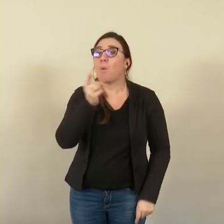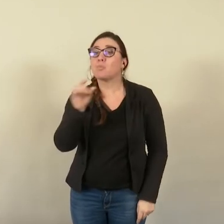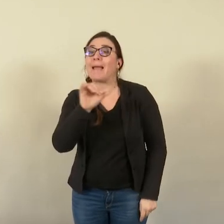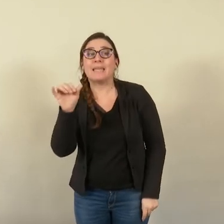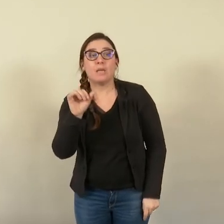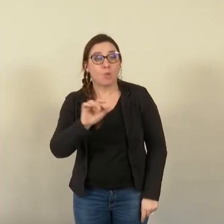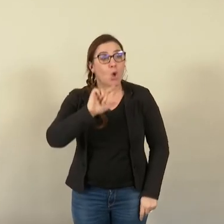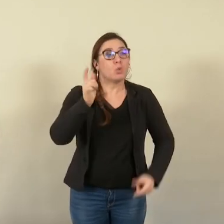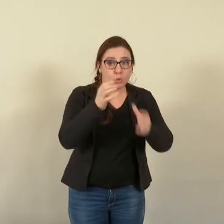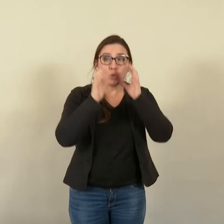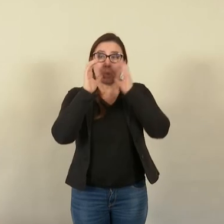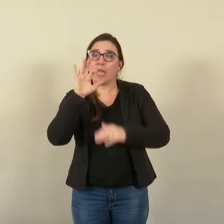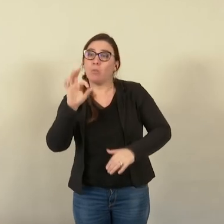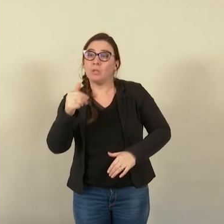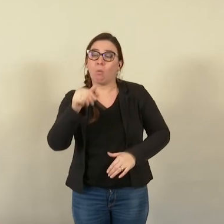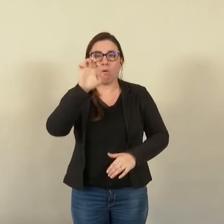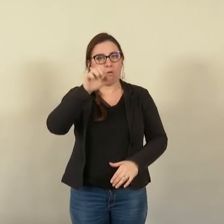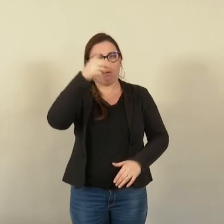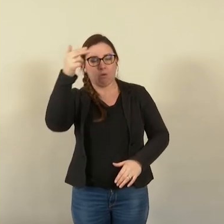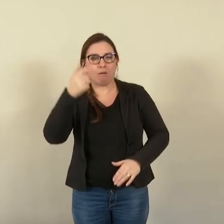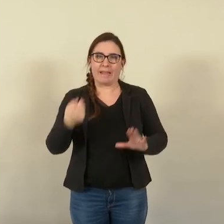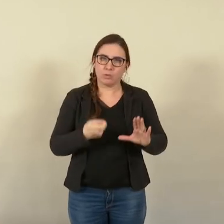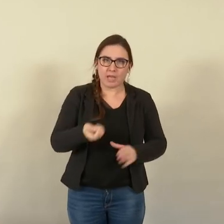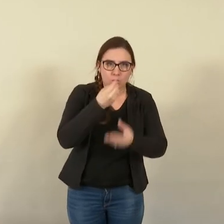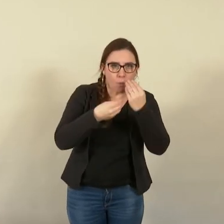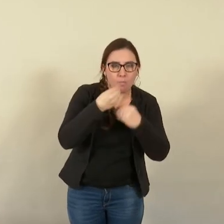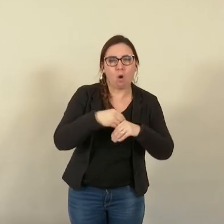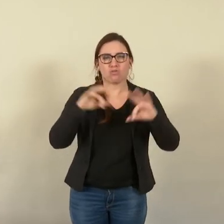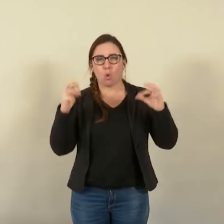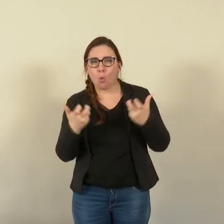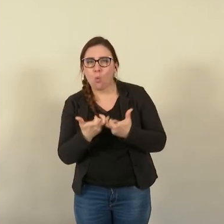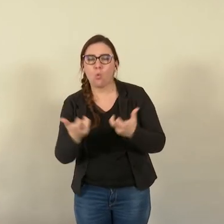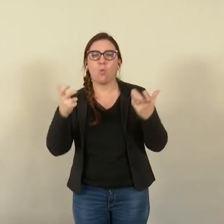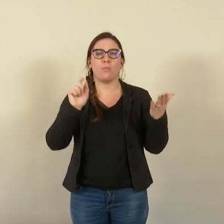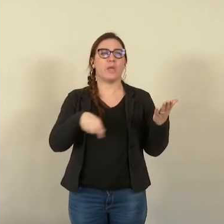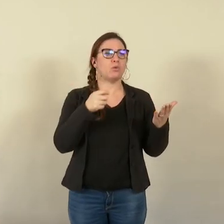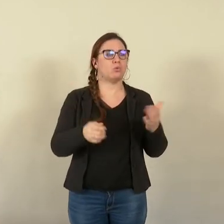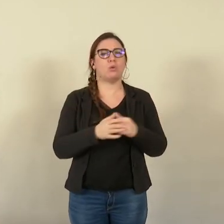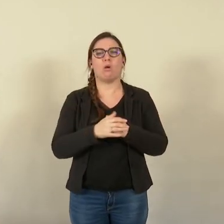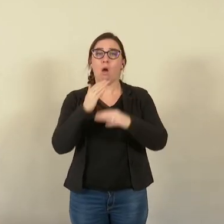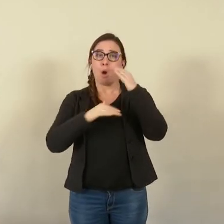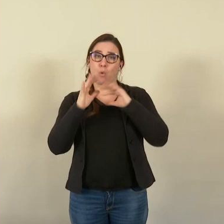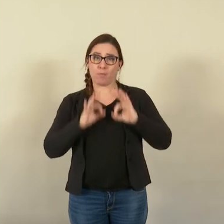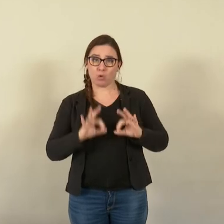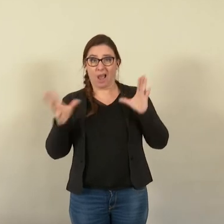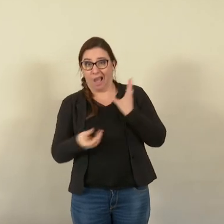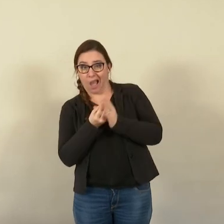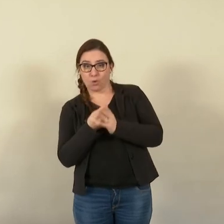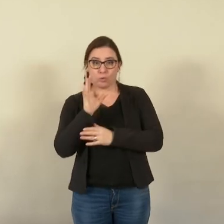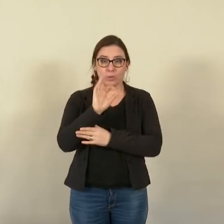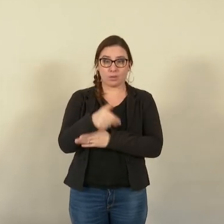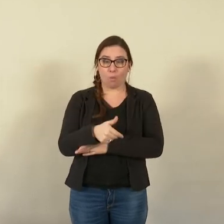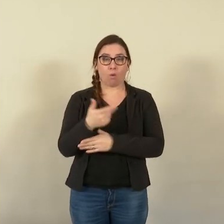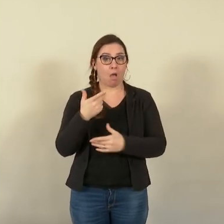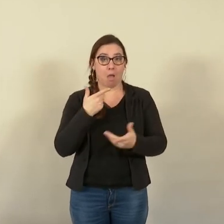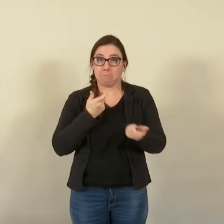un deuxième petit déjeuner l'éducation l'alimentation la question des coûts évidemment l'intégration dans le programme scolaire ou pas euh tout cela n'a pas